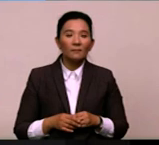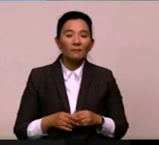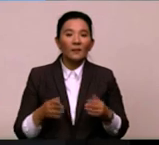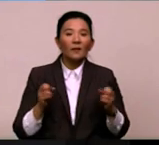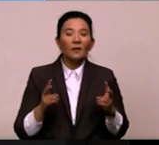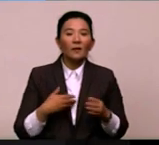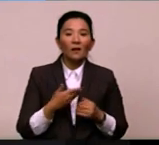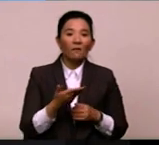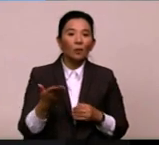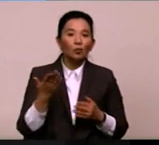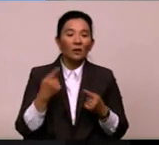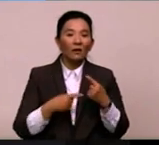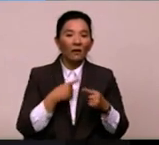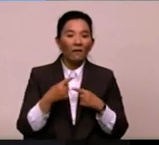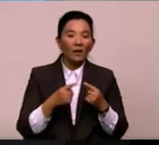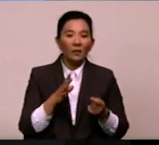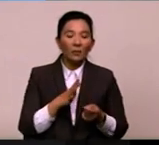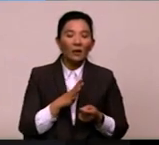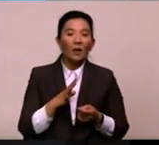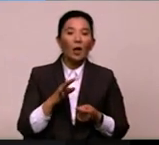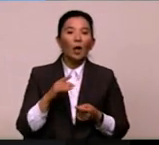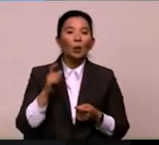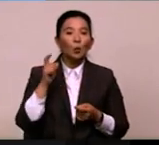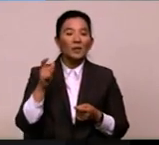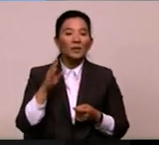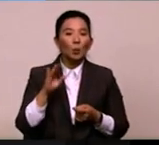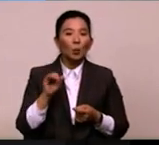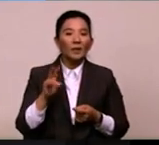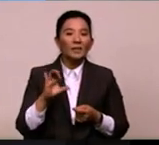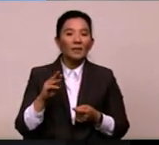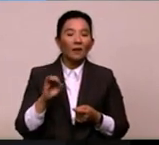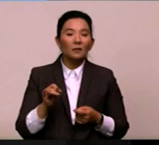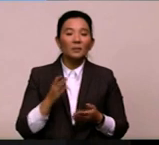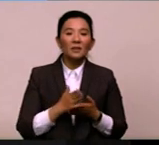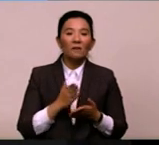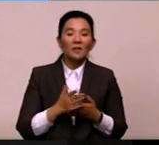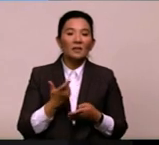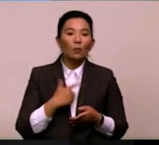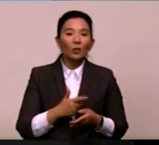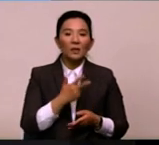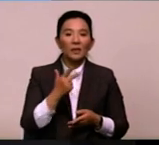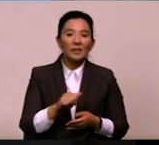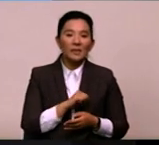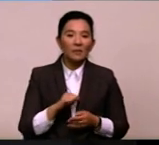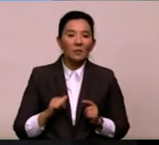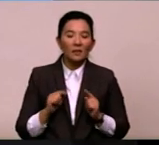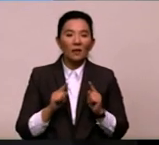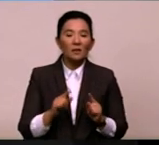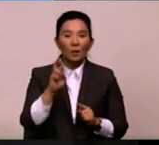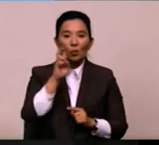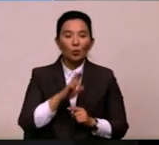Как я вам уже и говорила, Туркестан представлял собой три самостоятельных